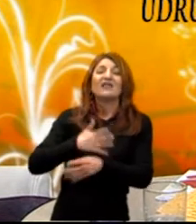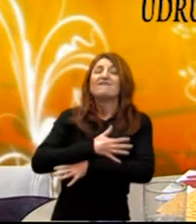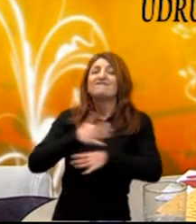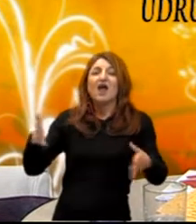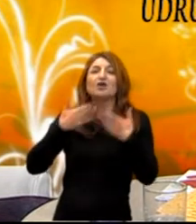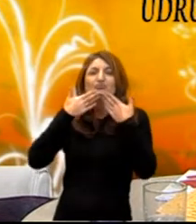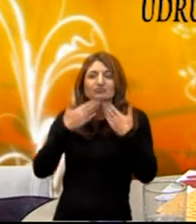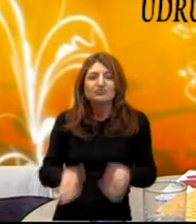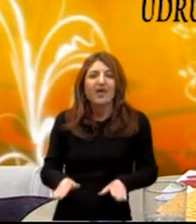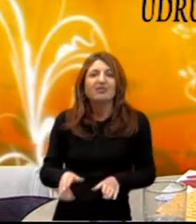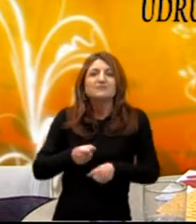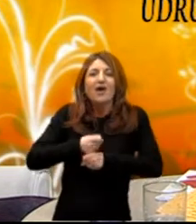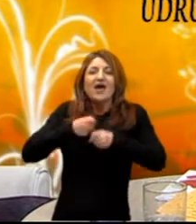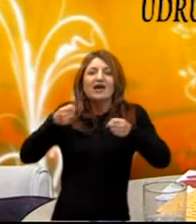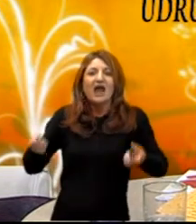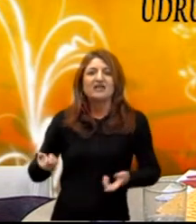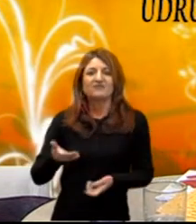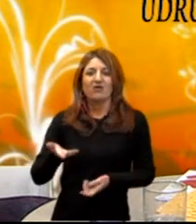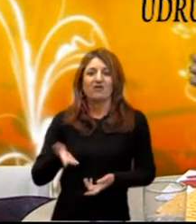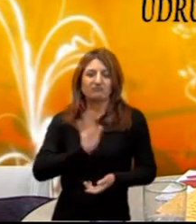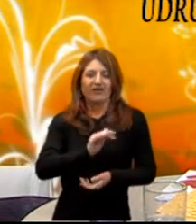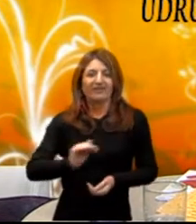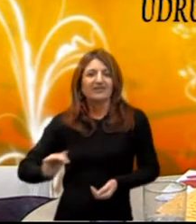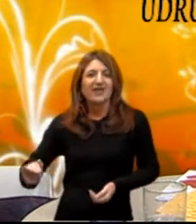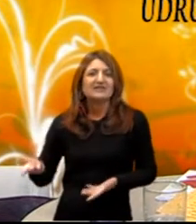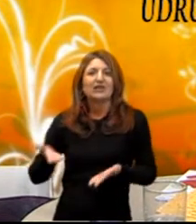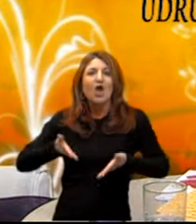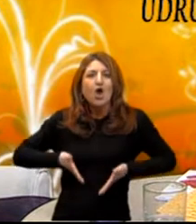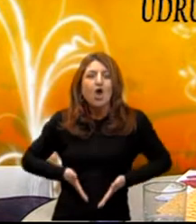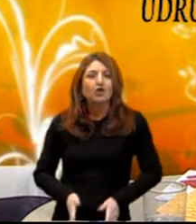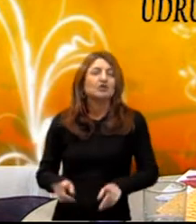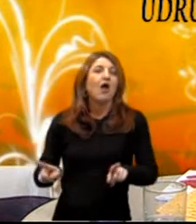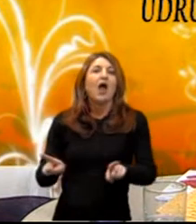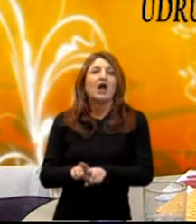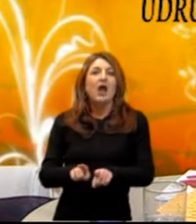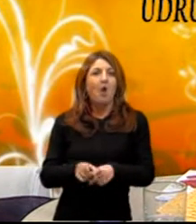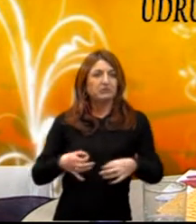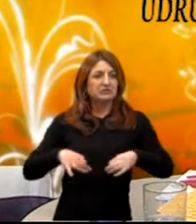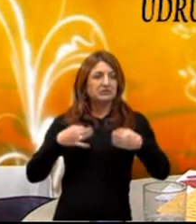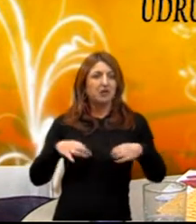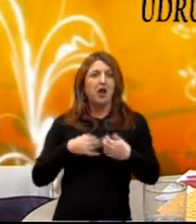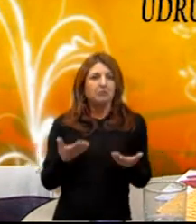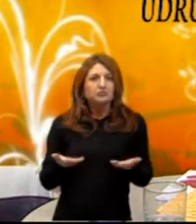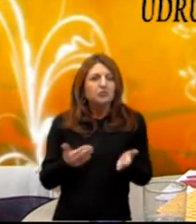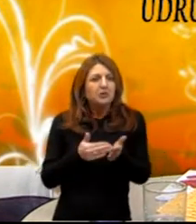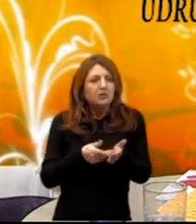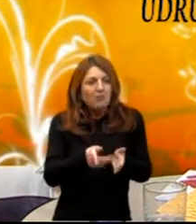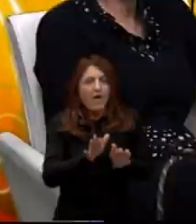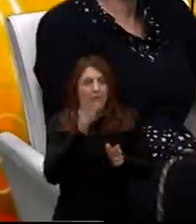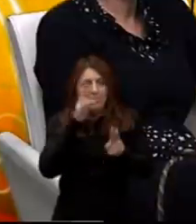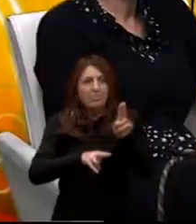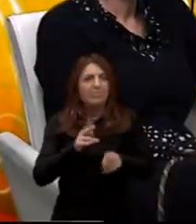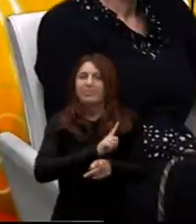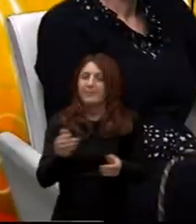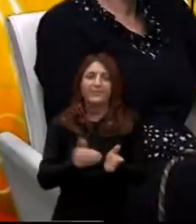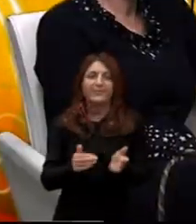veliku štetu za razvoj kapaciteta svog djeteta i kad je rođeno totalno, totalno zdravo. Jel vi mislite tako? Je, slažem